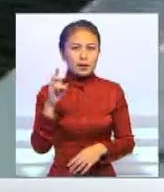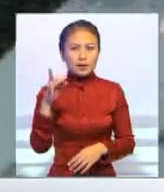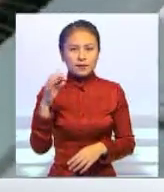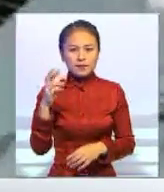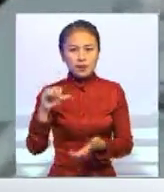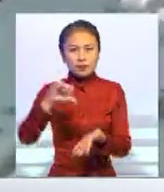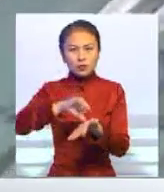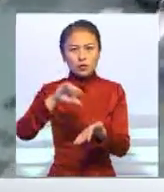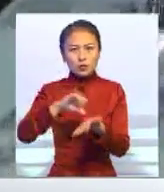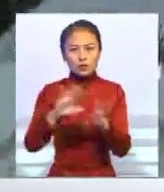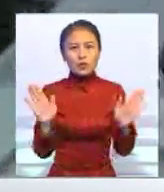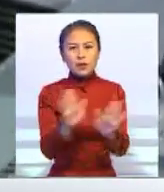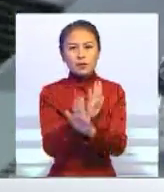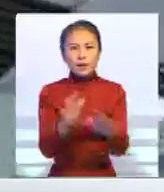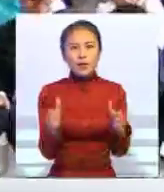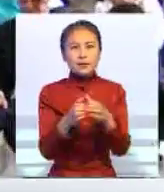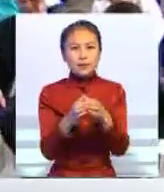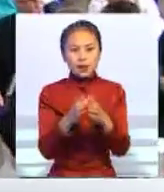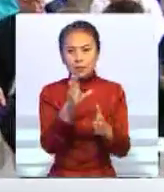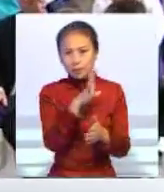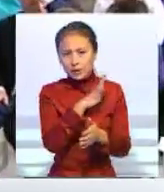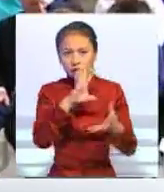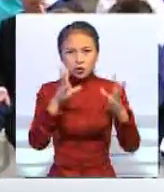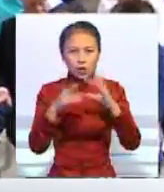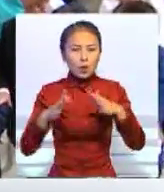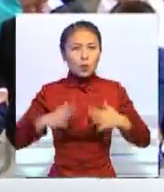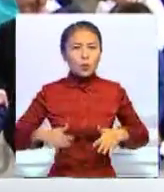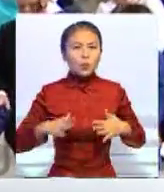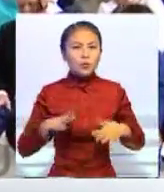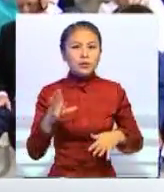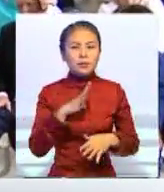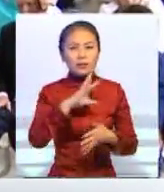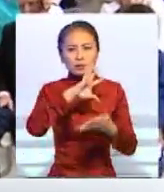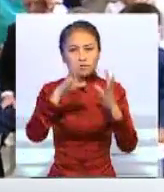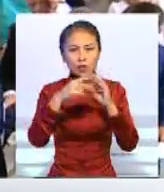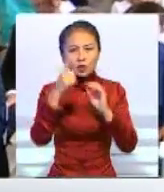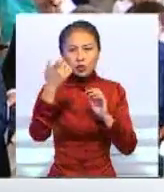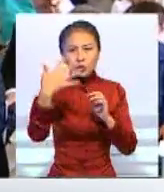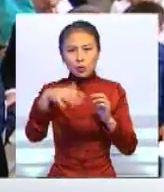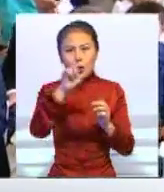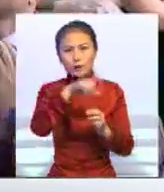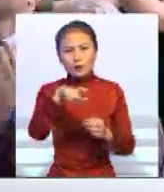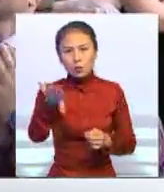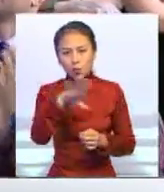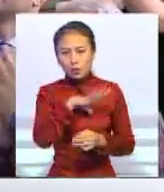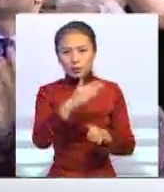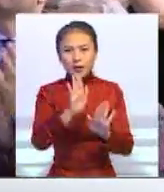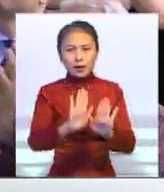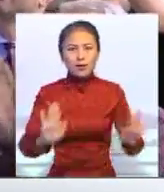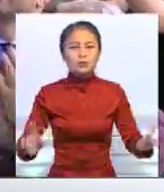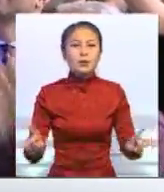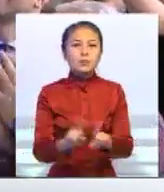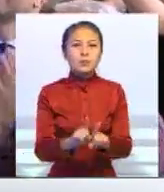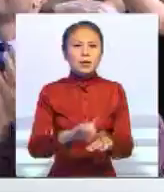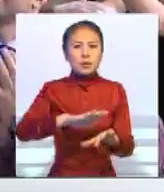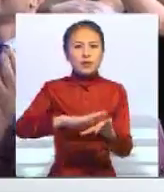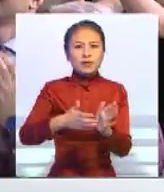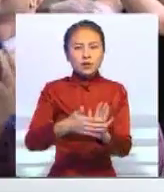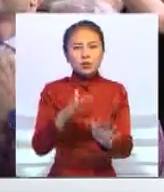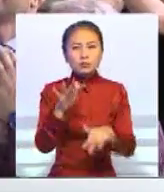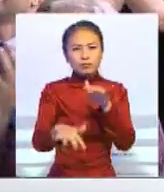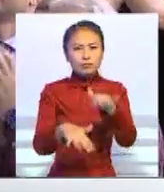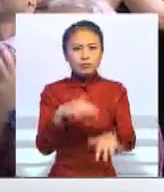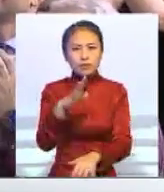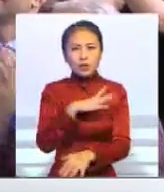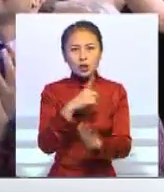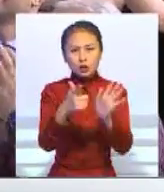Гвертидели және Рустави ансамблі өнер көрсеткен. Жалпы грузиялық делегацияның саны 150 адамды құраған. Ал көрмедегі Грузияның павильонына келушілердің